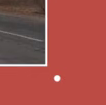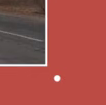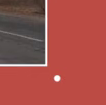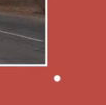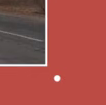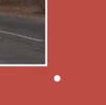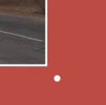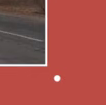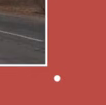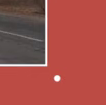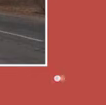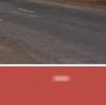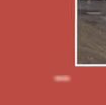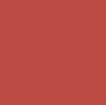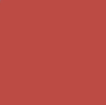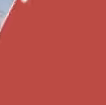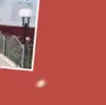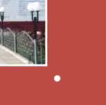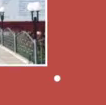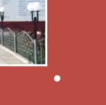16 градус нөлден жоғары.